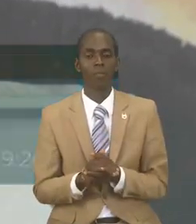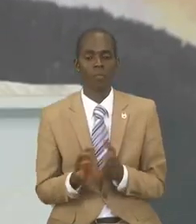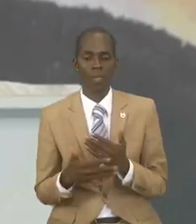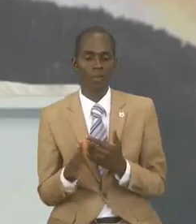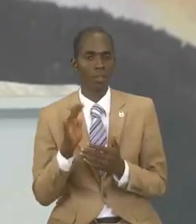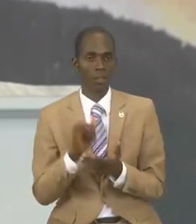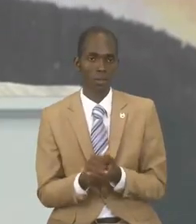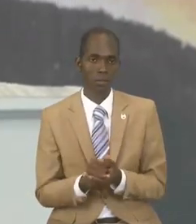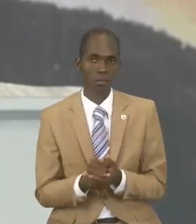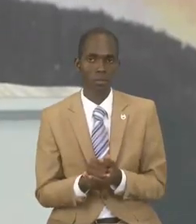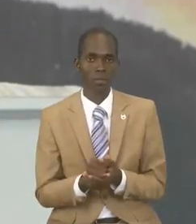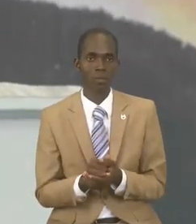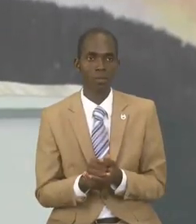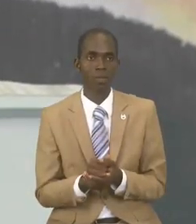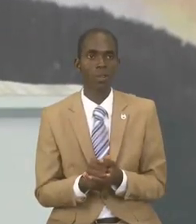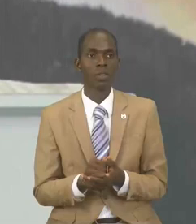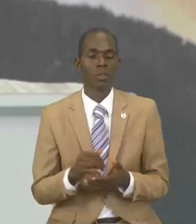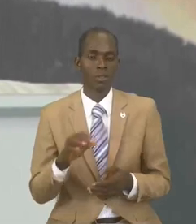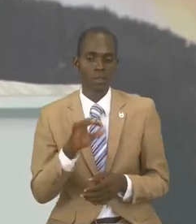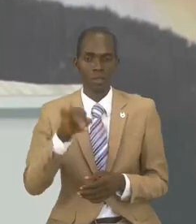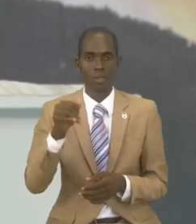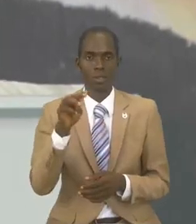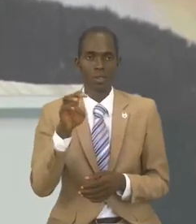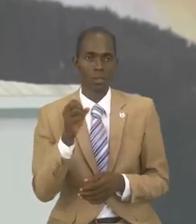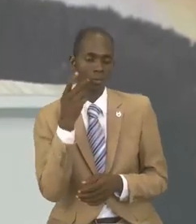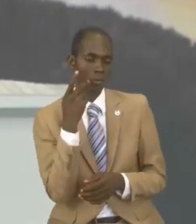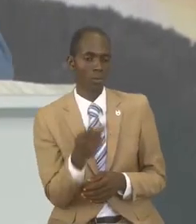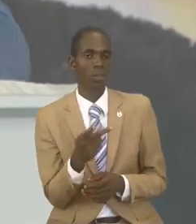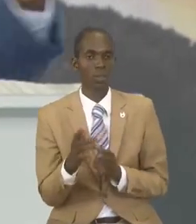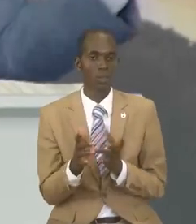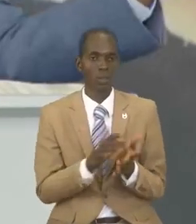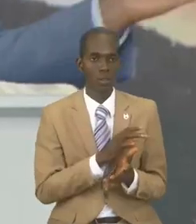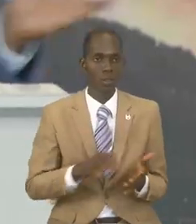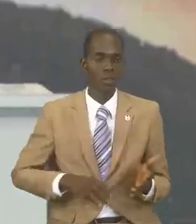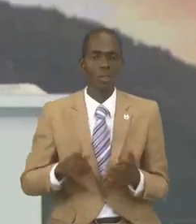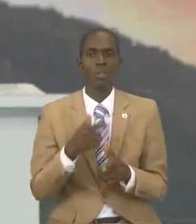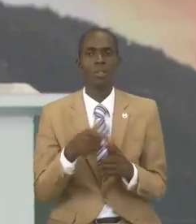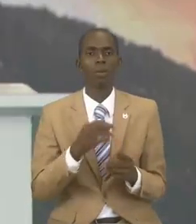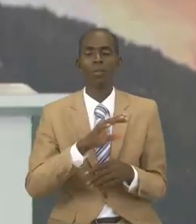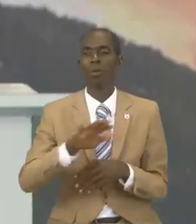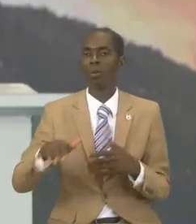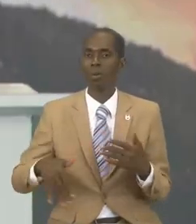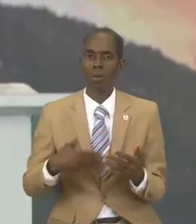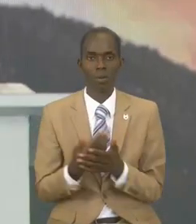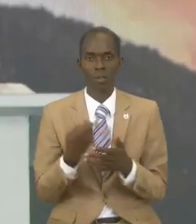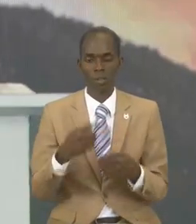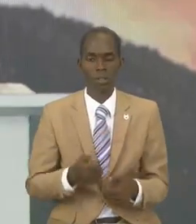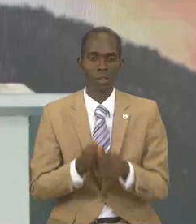Verset 7. Ensuite, il est apparu à Jacques, puis à tous les